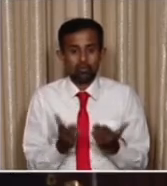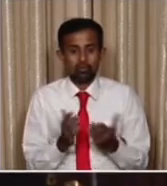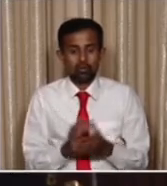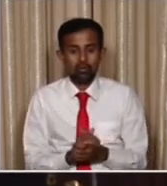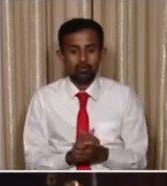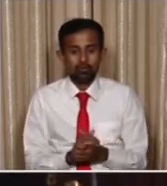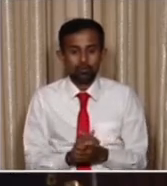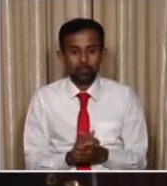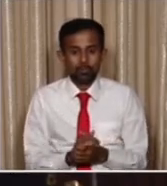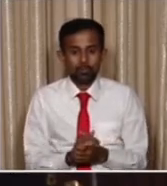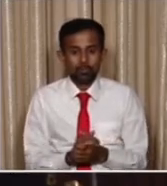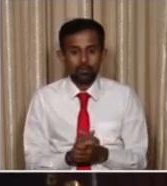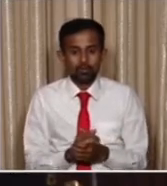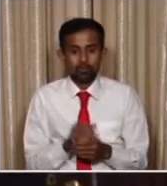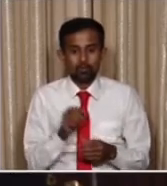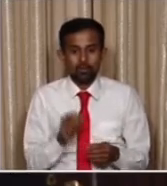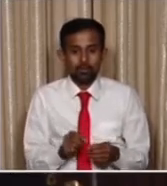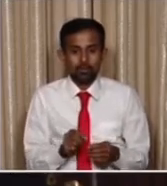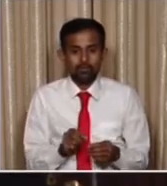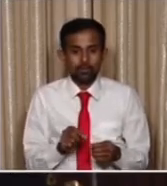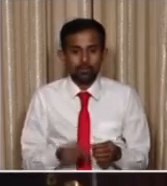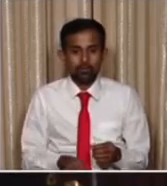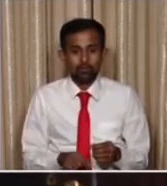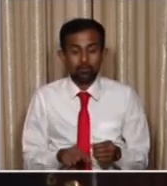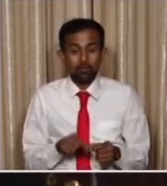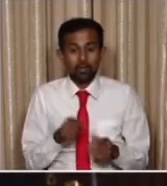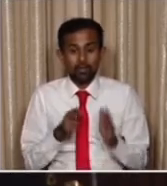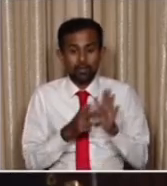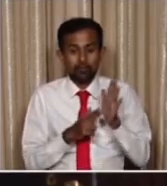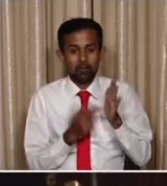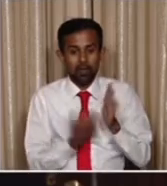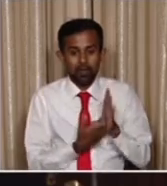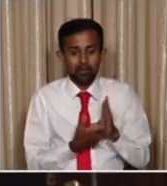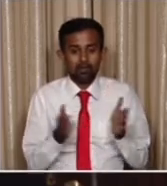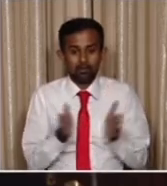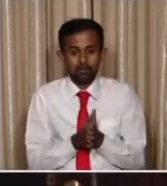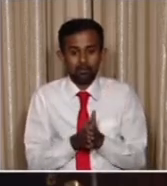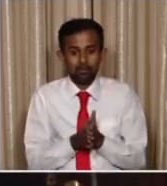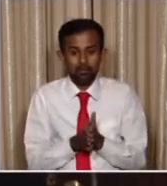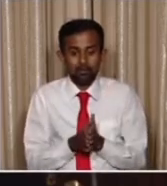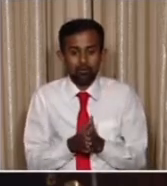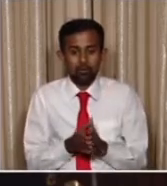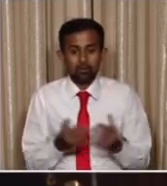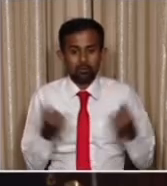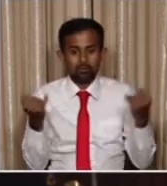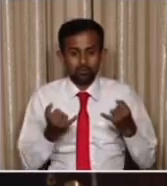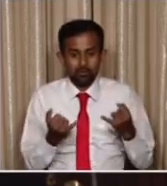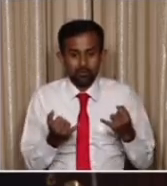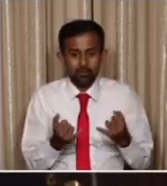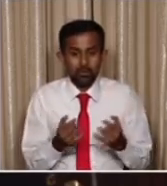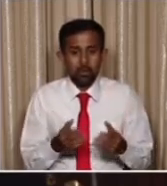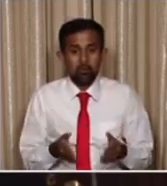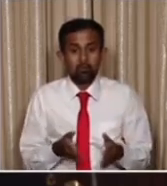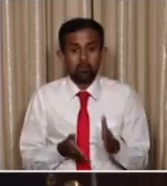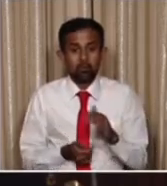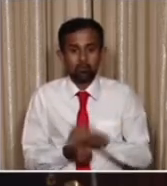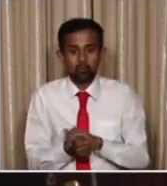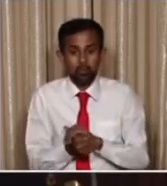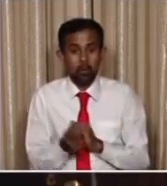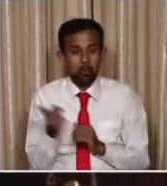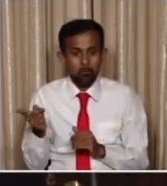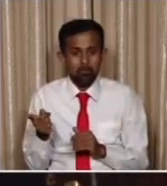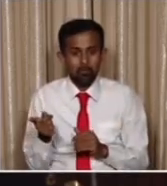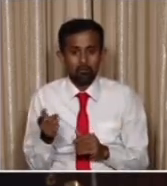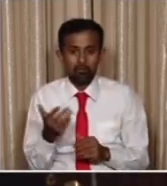කියනවා. මේ සෞඛ්‍ය අමාත්‍යාංශය වෙලාගත්ත NMR එකත්ක වෙලාගත්ත මේ දූෂණයට පාර කපන්න මේ කඩිය